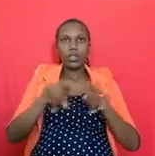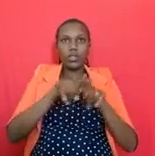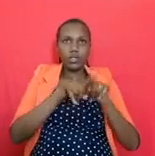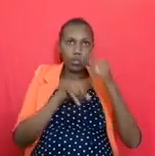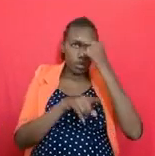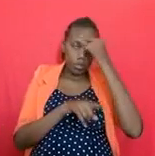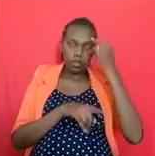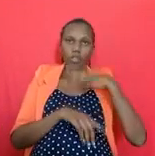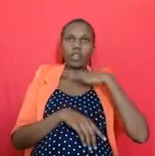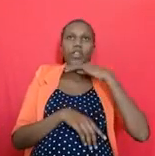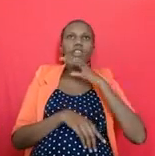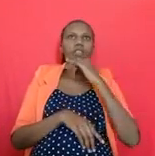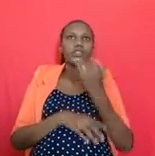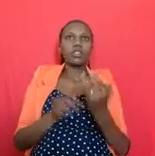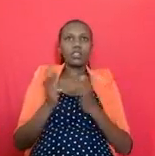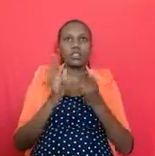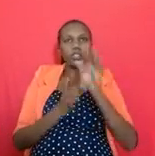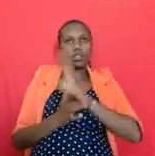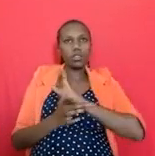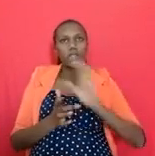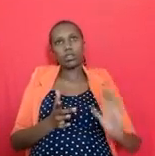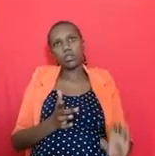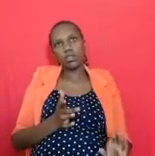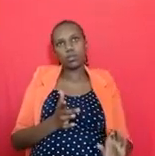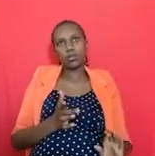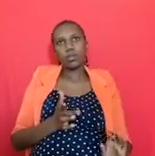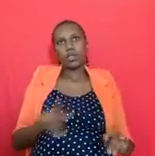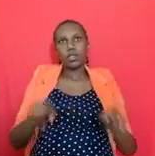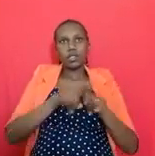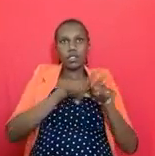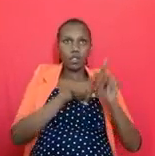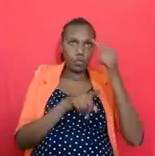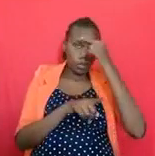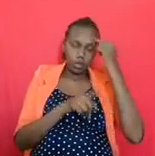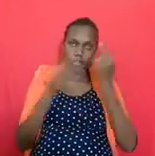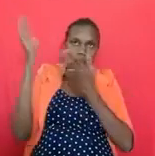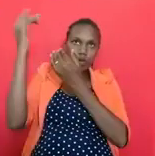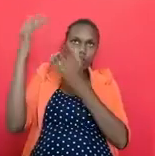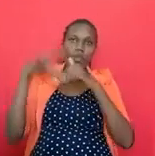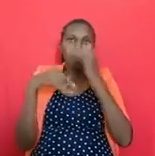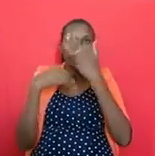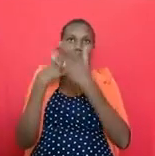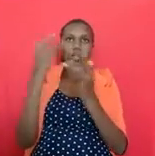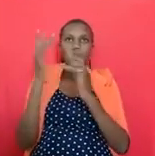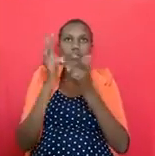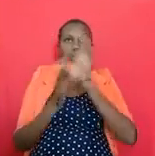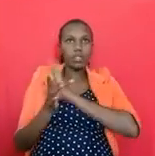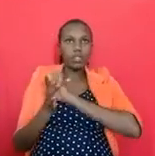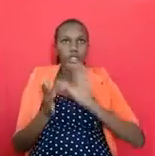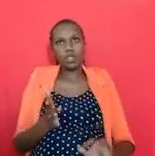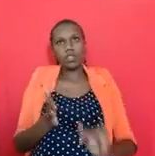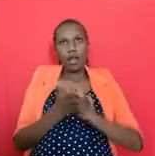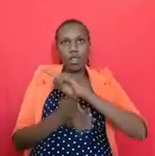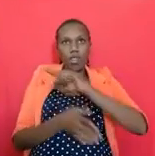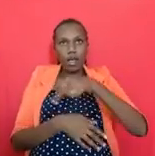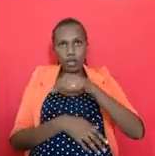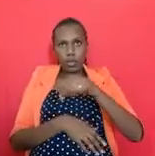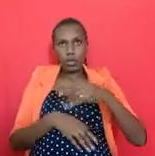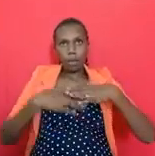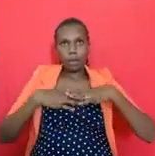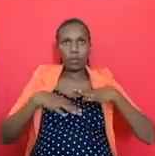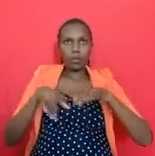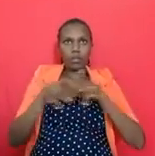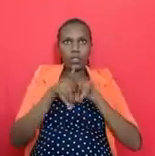you do Agi Kukia Muruguayas to Christu, and Nigin you do Akuoka the Kameake at the Viene